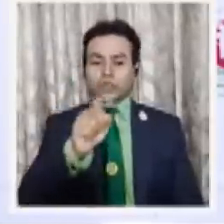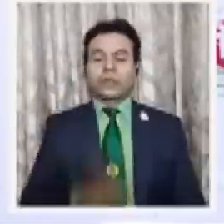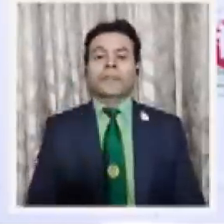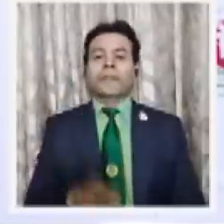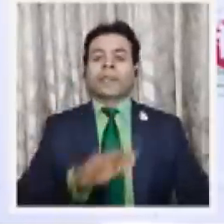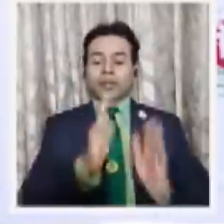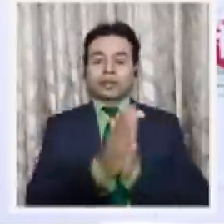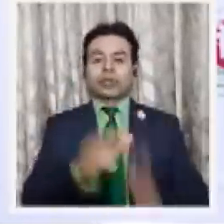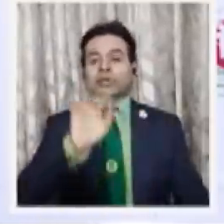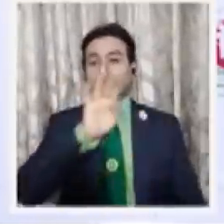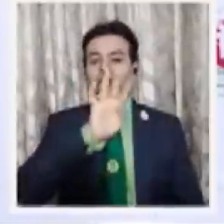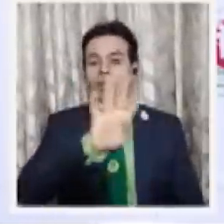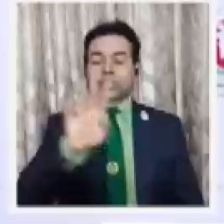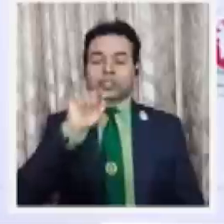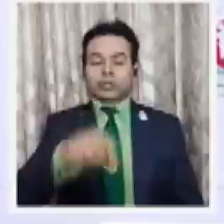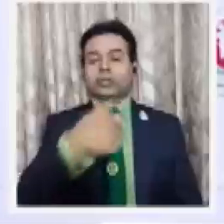29.50%, এবং